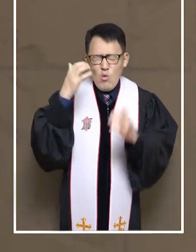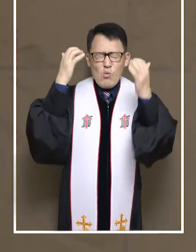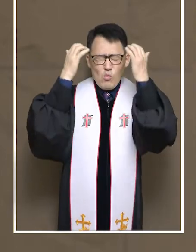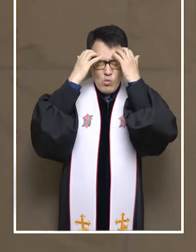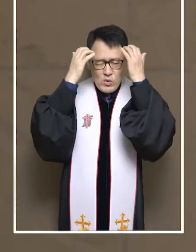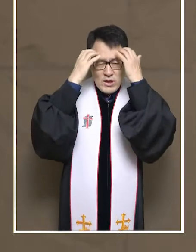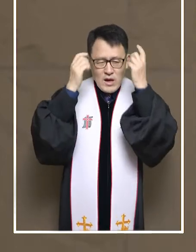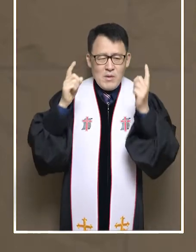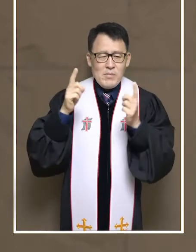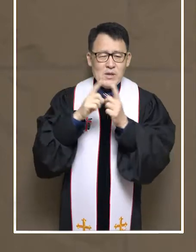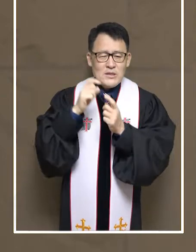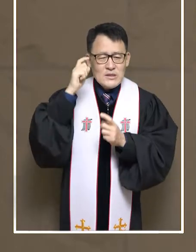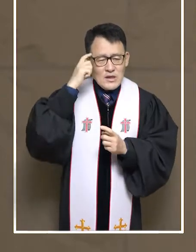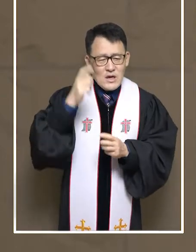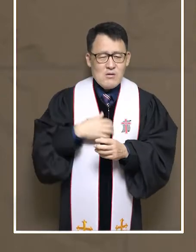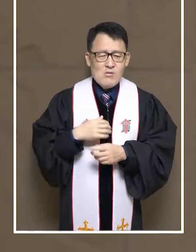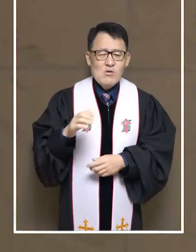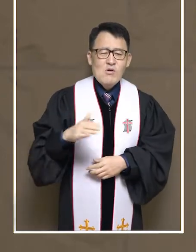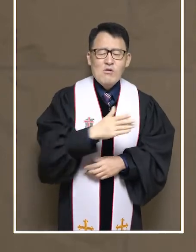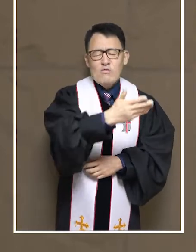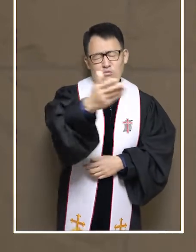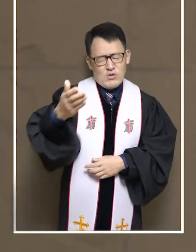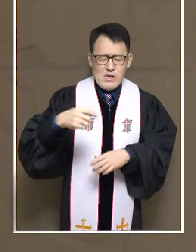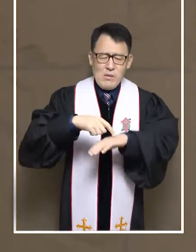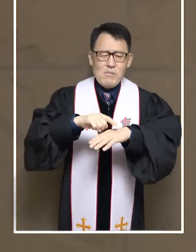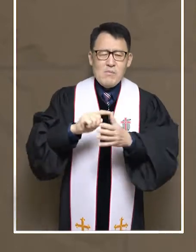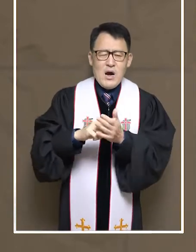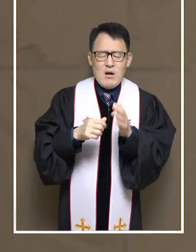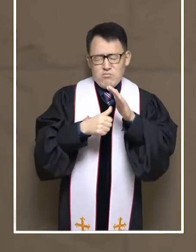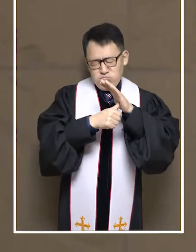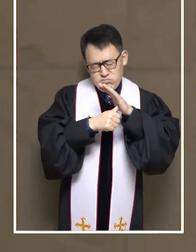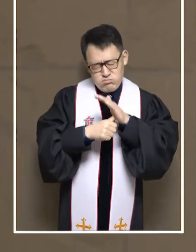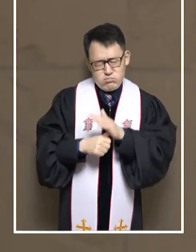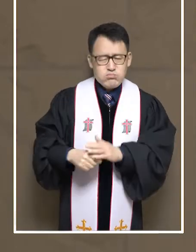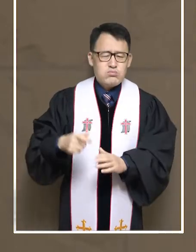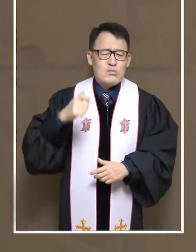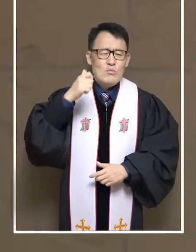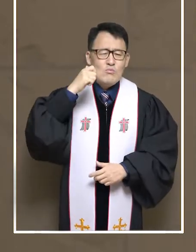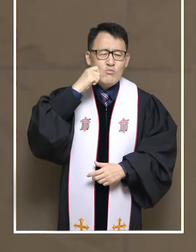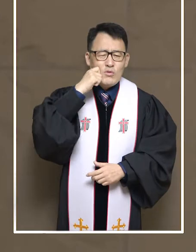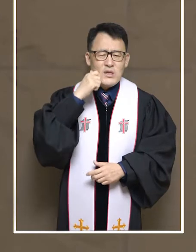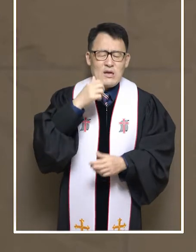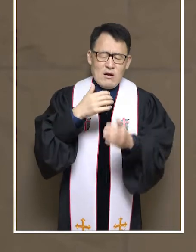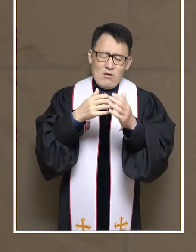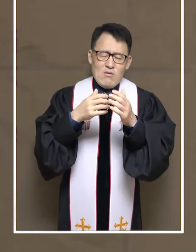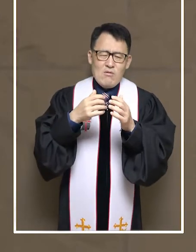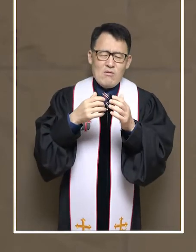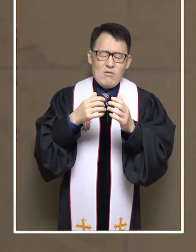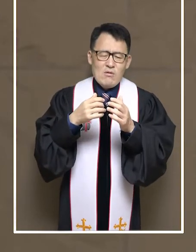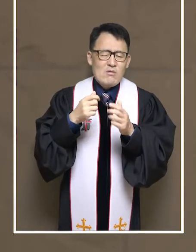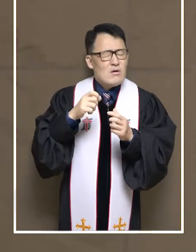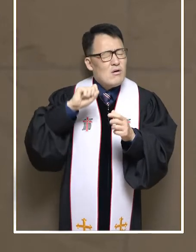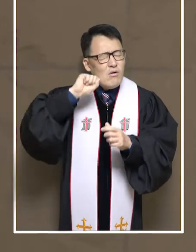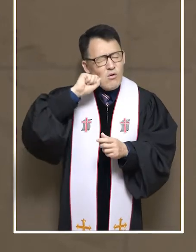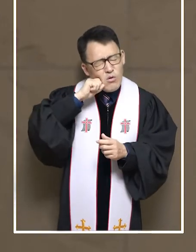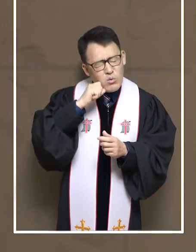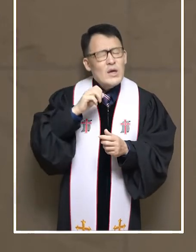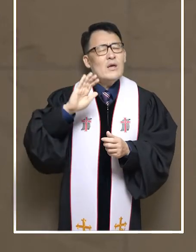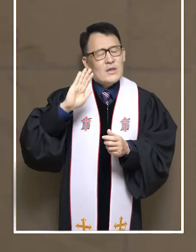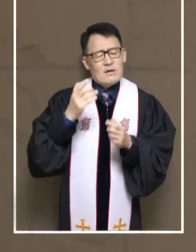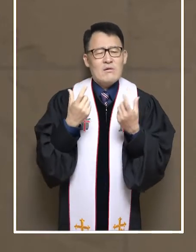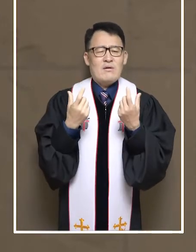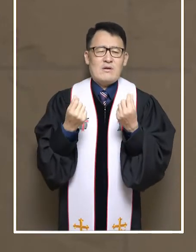고통을 겪고 있습니다. 어떤 이는 이 심리적 압박을 견디지 못해서 코로나에 감염된 것도 아님에도